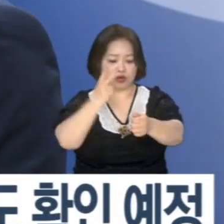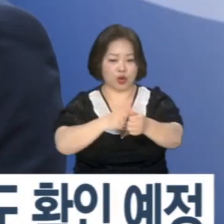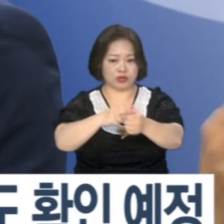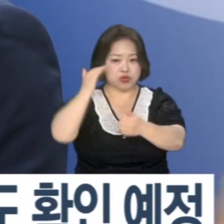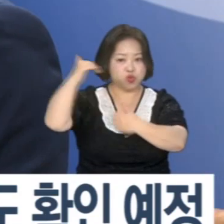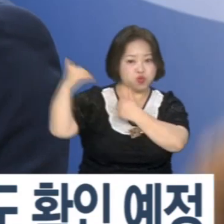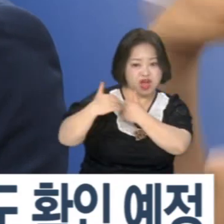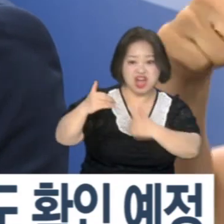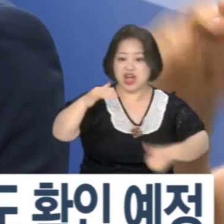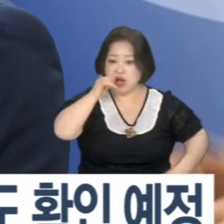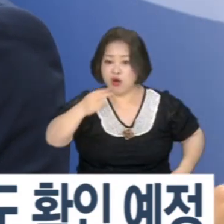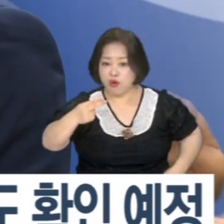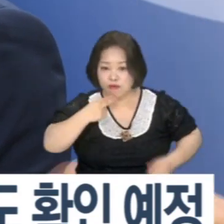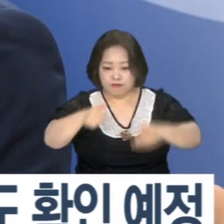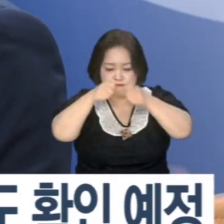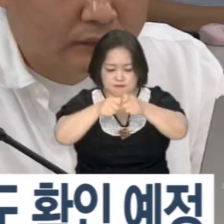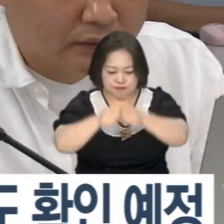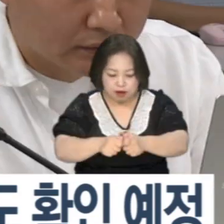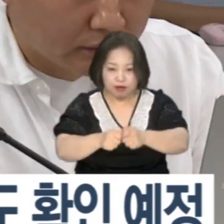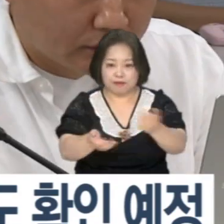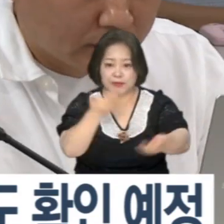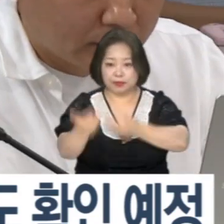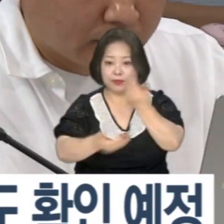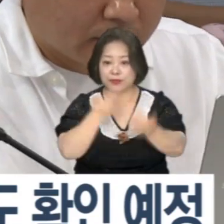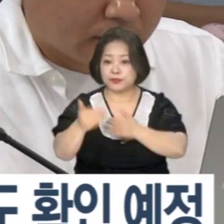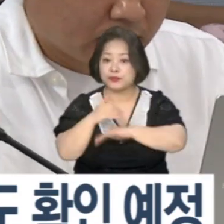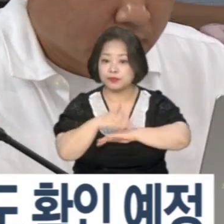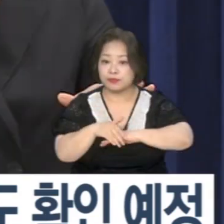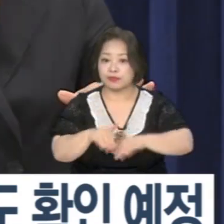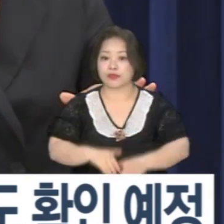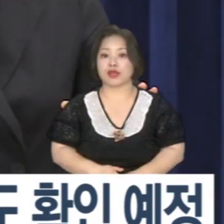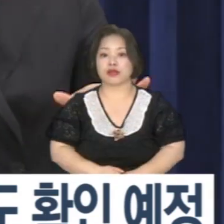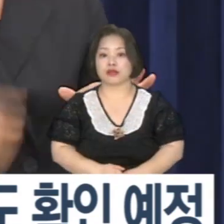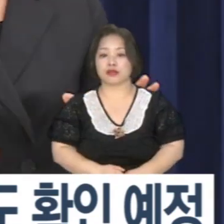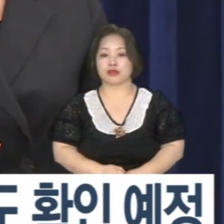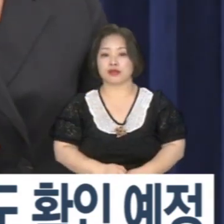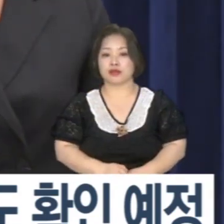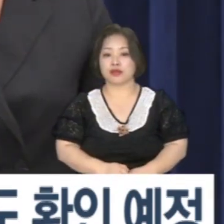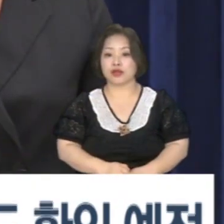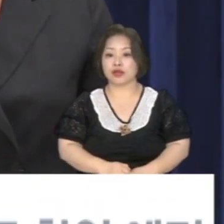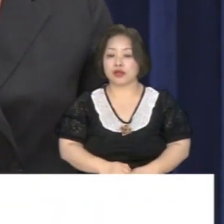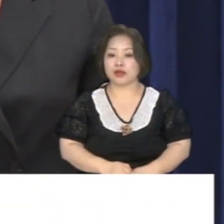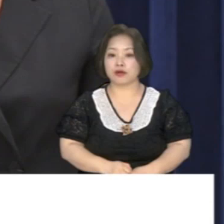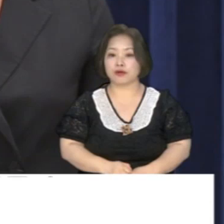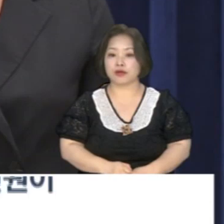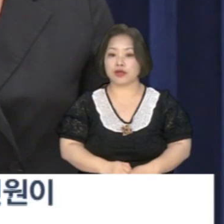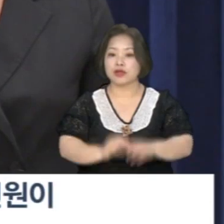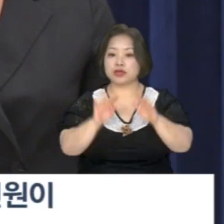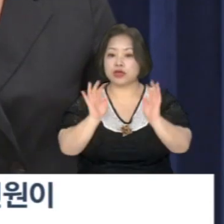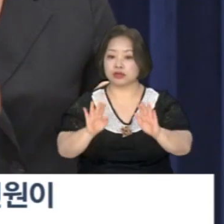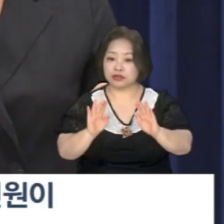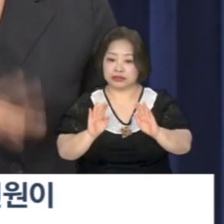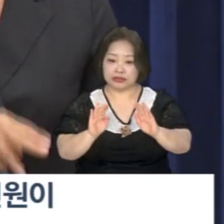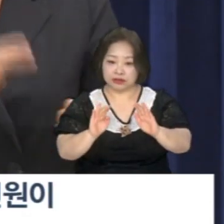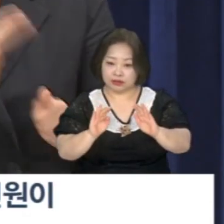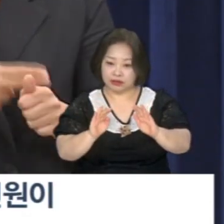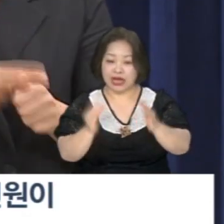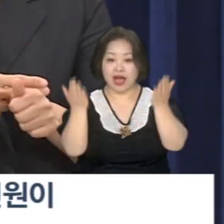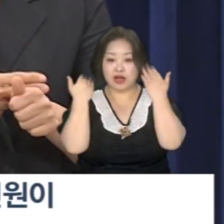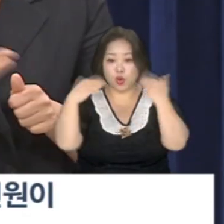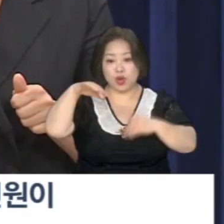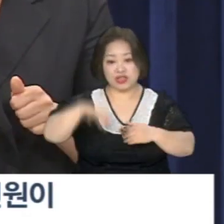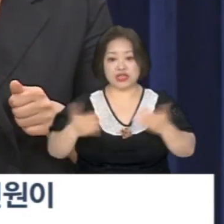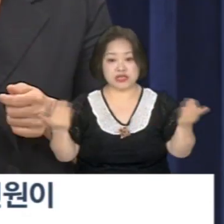의혹도 중점적으로 살필 예정이라고 밝혔습니다 대체로 이게 이제 그 동료 교사들이나